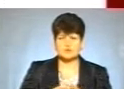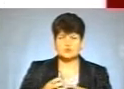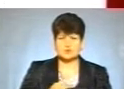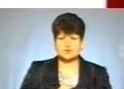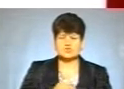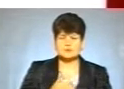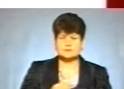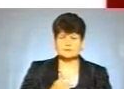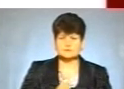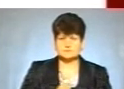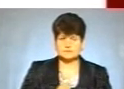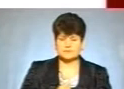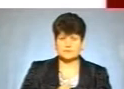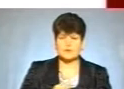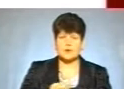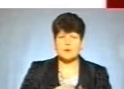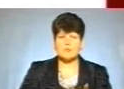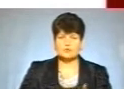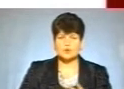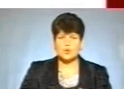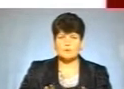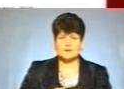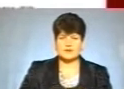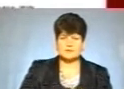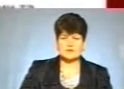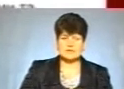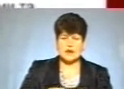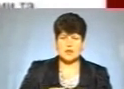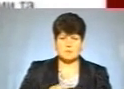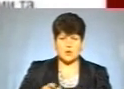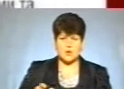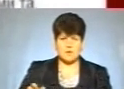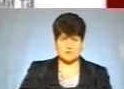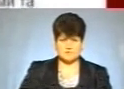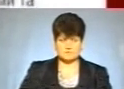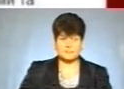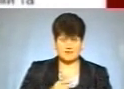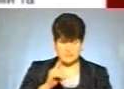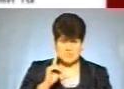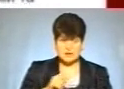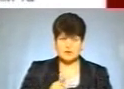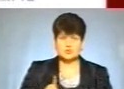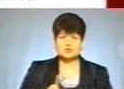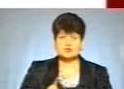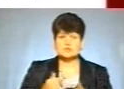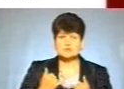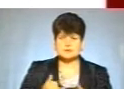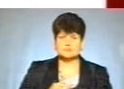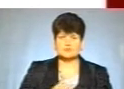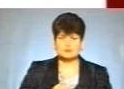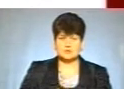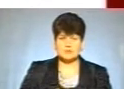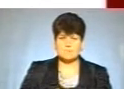Частина функцій дублюється з об'єднаними територіальними громадами. Ви знаєте, що зараз проходить